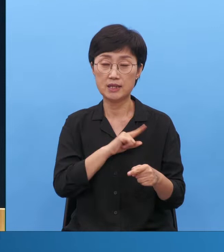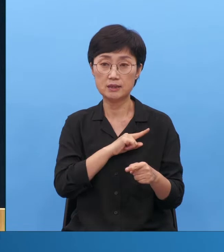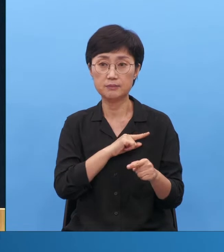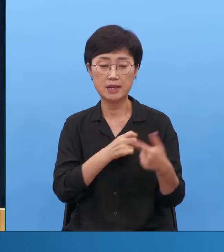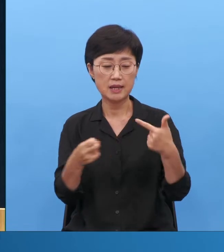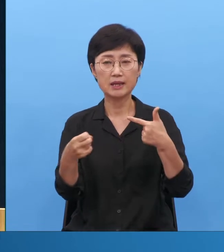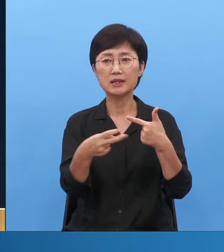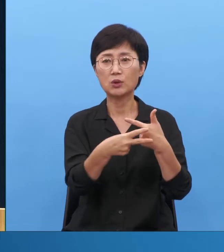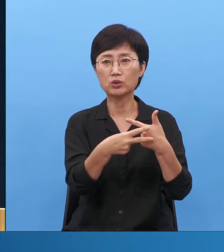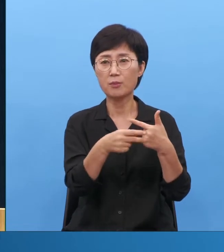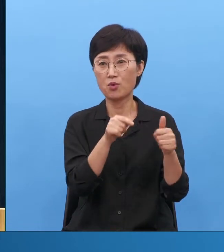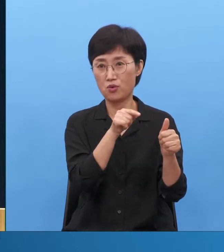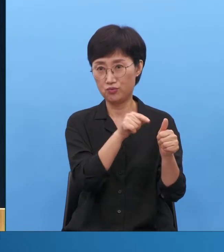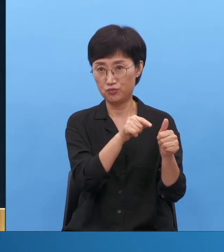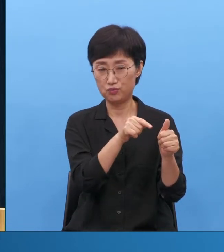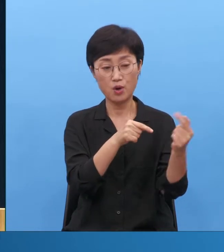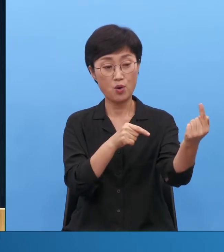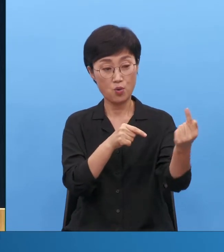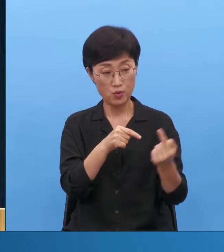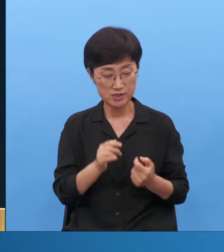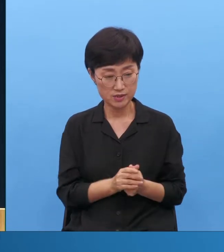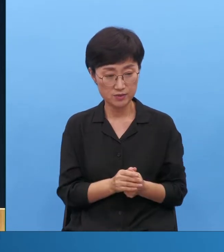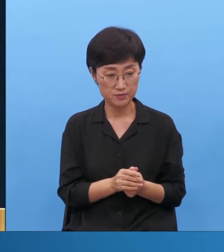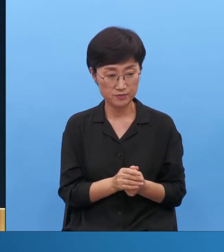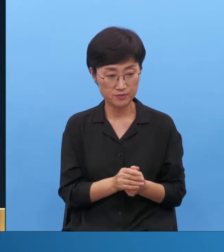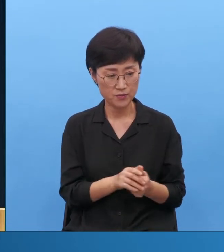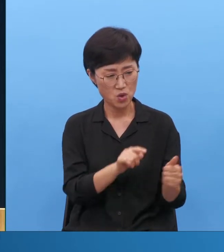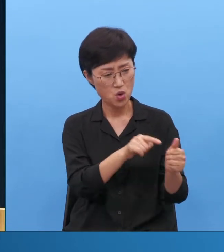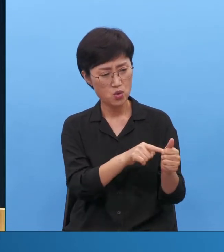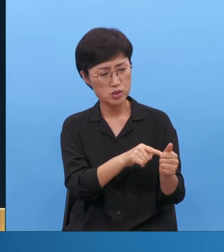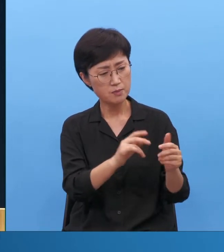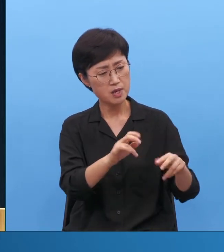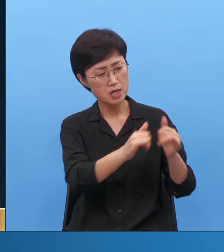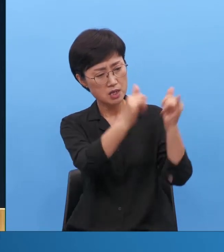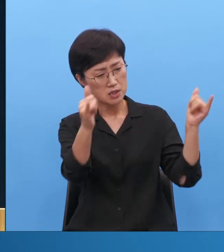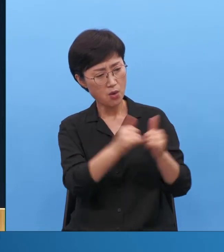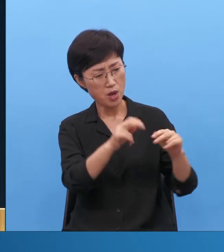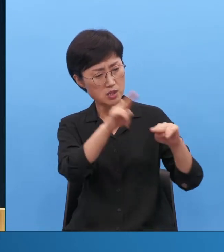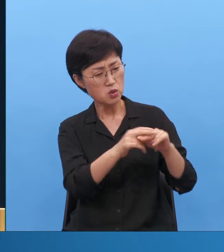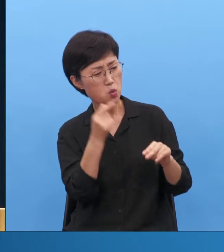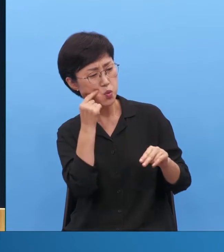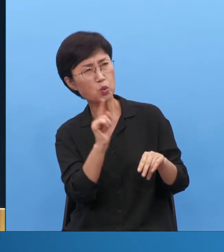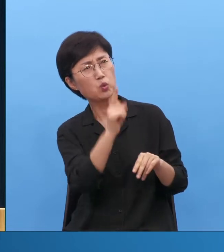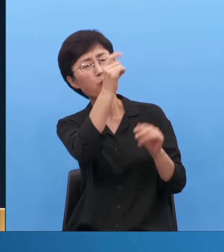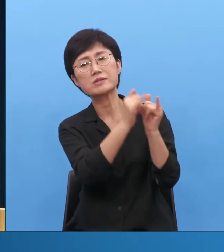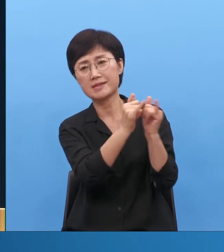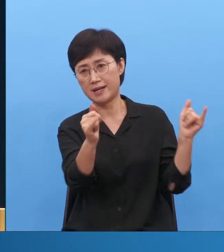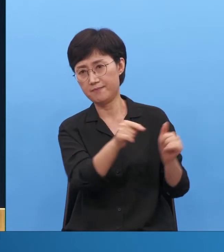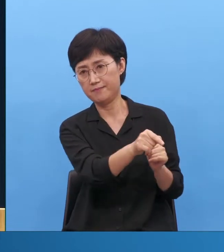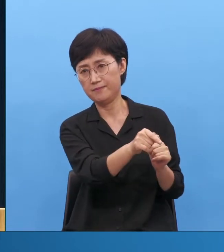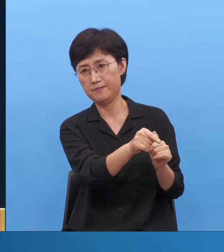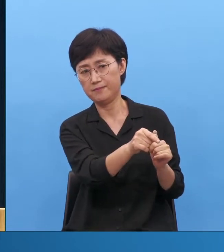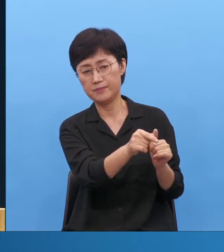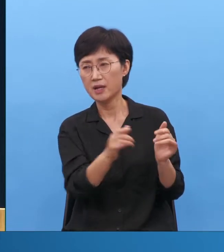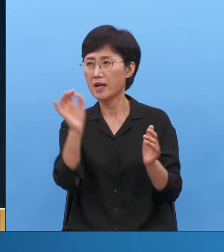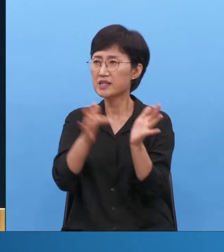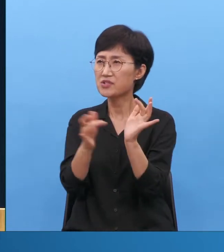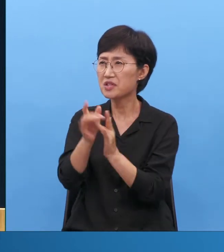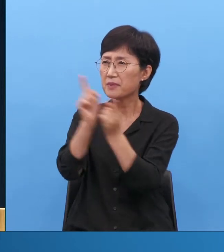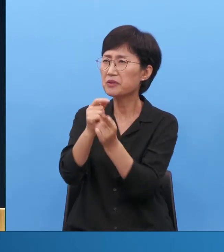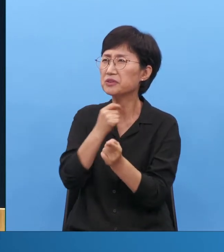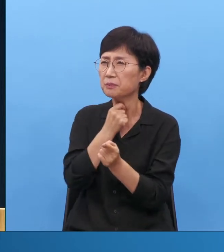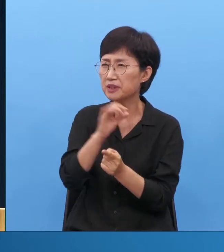만나졌는데 굉장한 인물이 예수님을 찾아왔어요. Before this time, Jesus met with a lot of people who were in the midst of great difficulty, but this amazing man